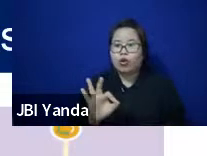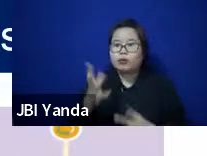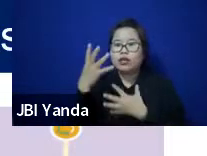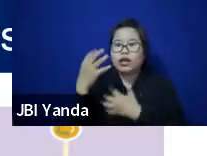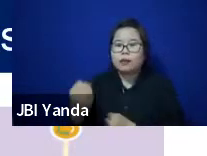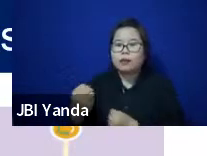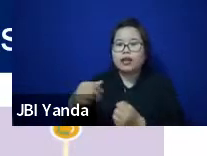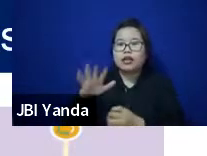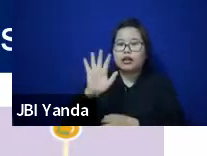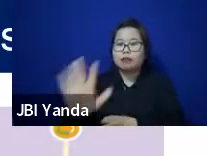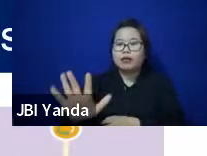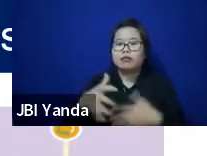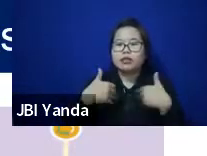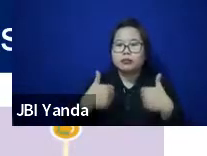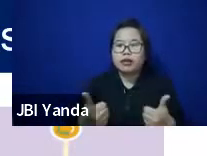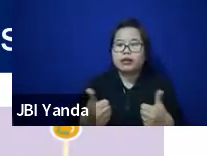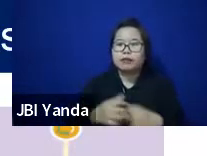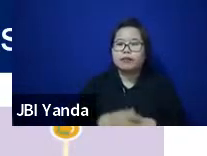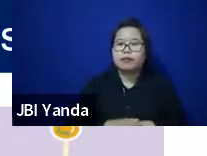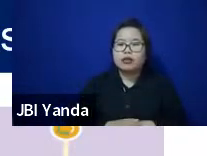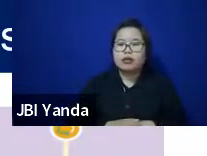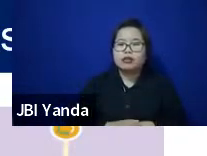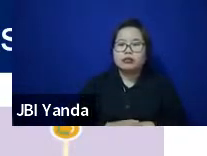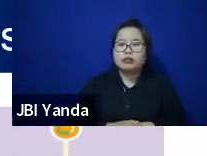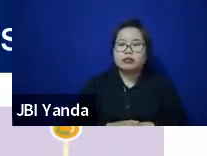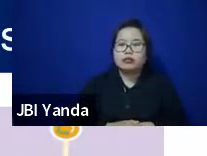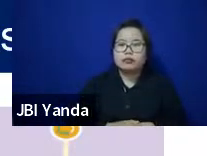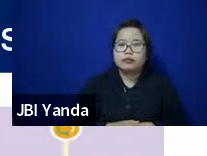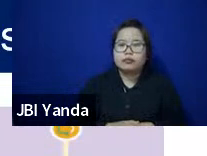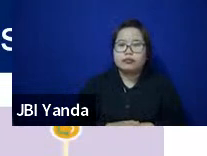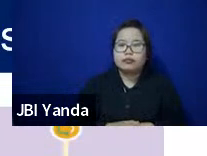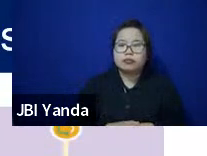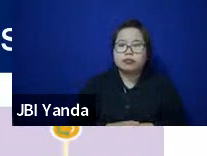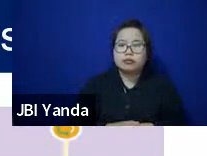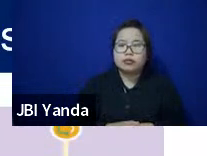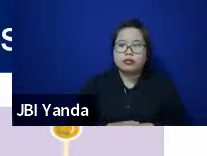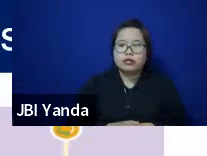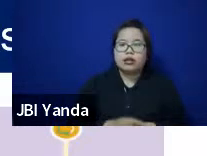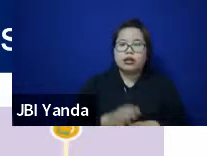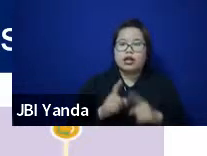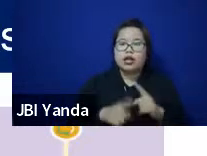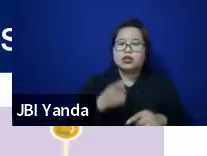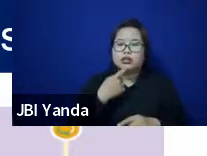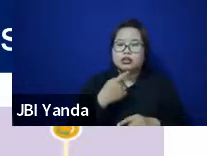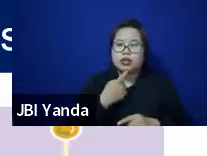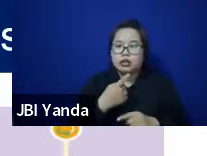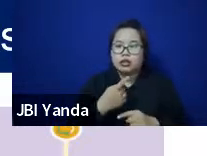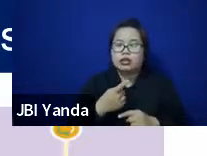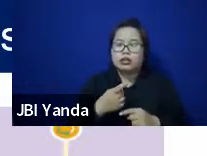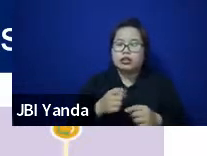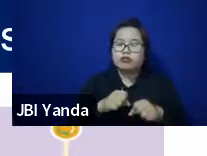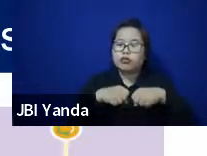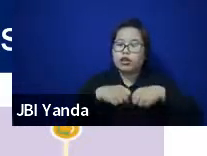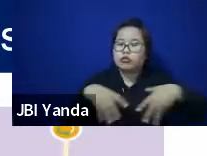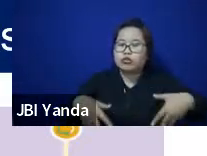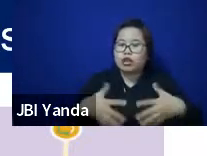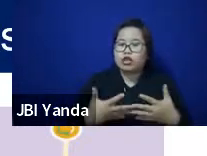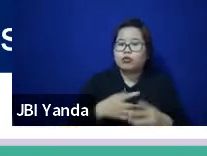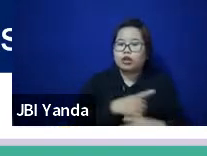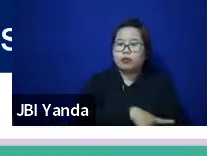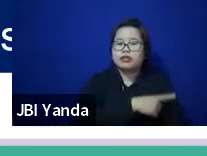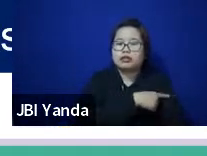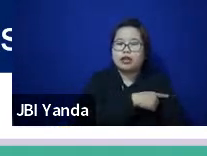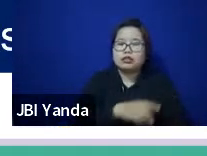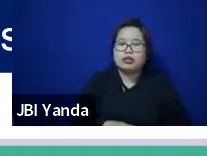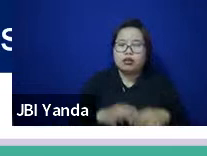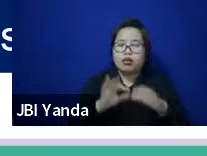semakin baik. Kemudian juga tentang health provider, infrastruktur, dan kapasitasnya. Nah,